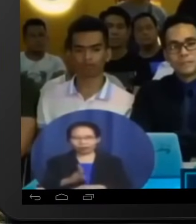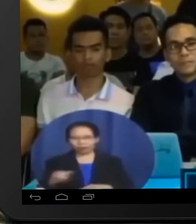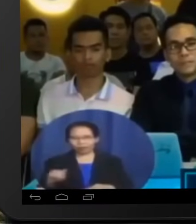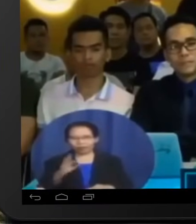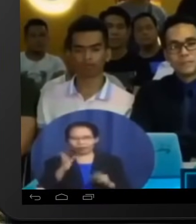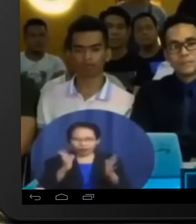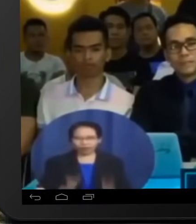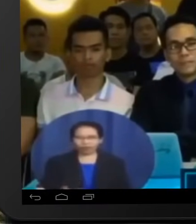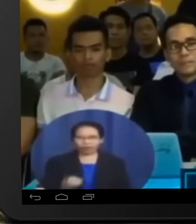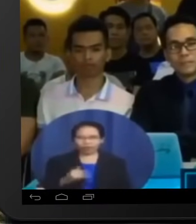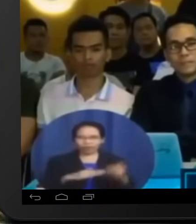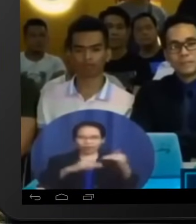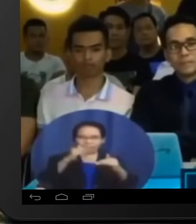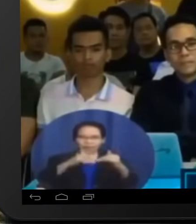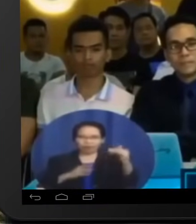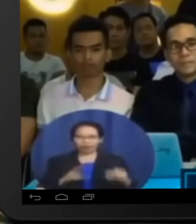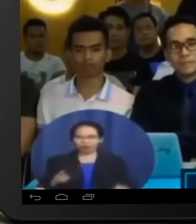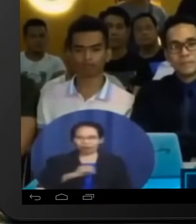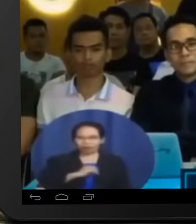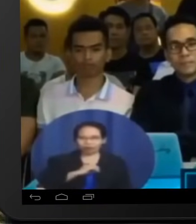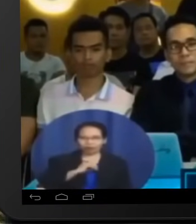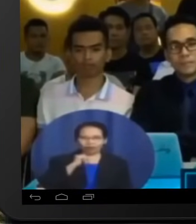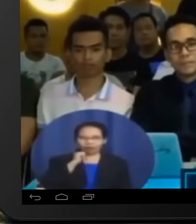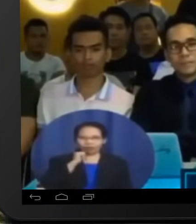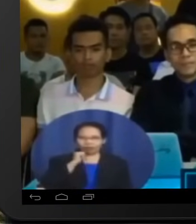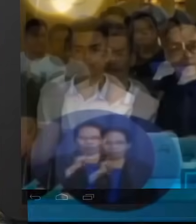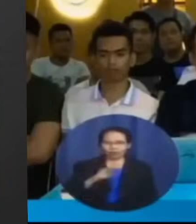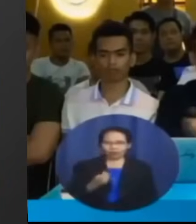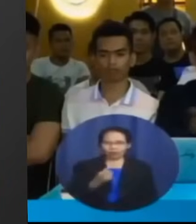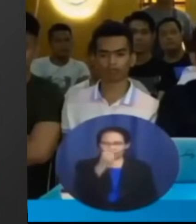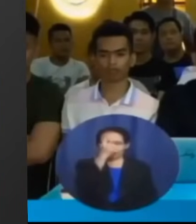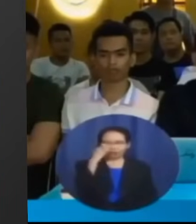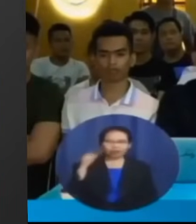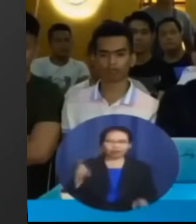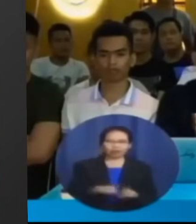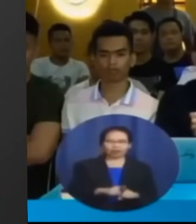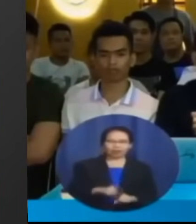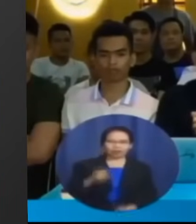nagkanya-kanya ngayon. Naintindihan mo yung kapatid na prinses?